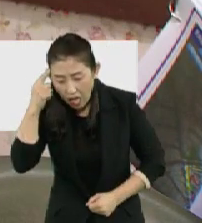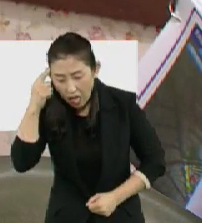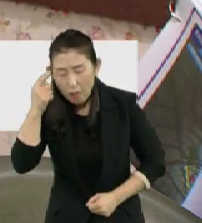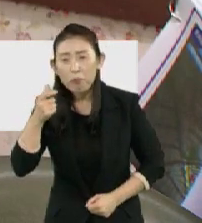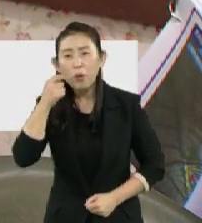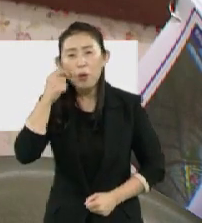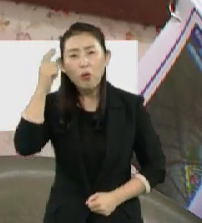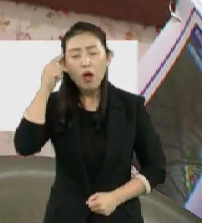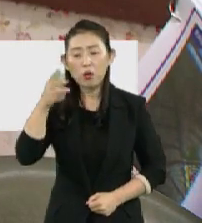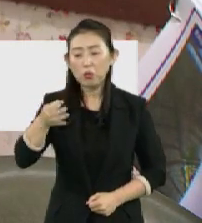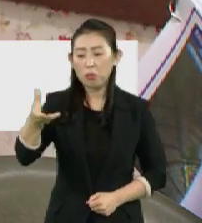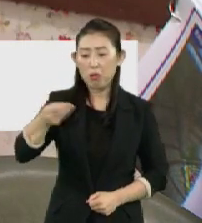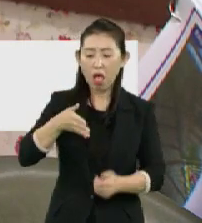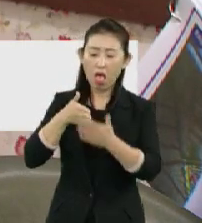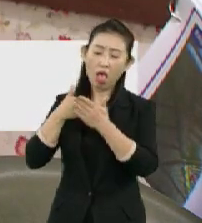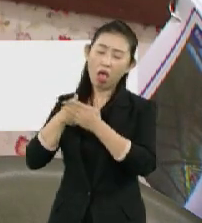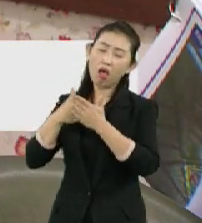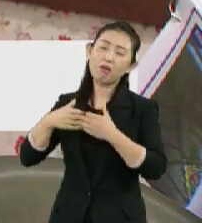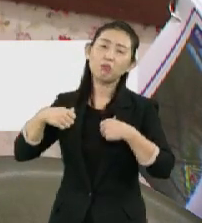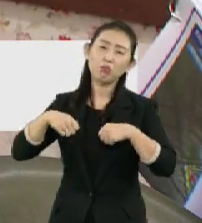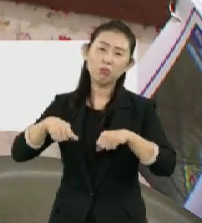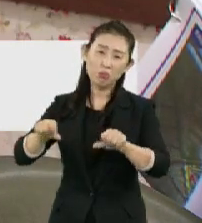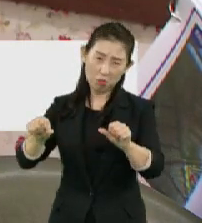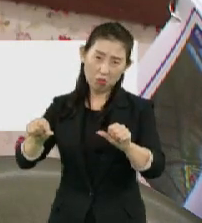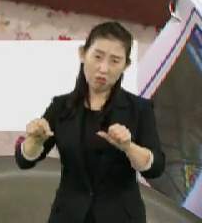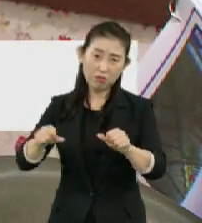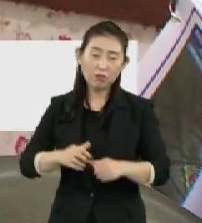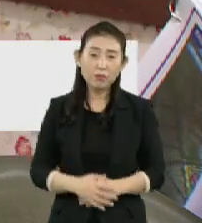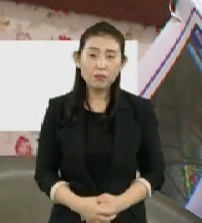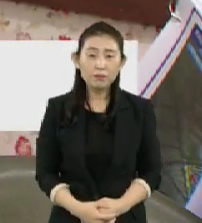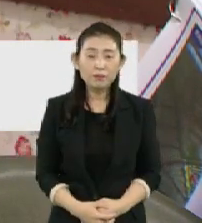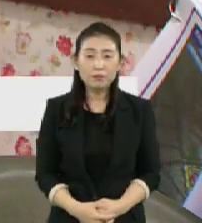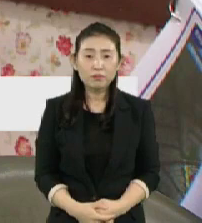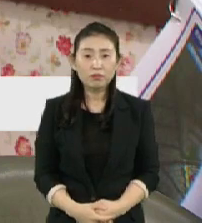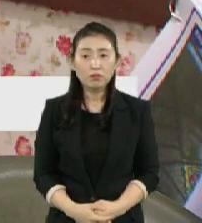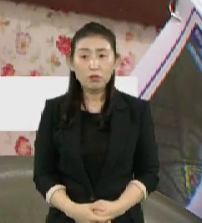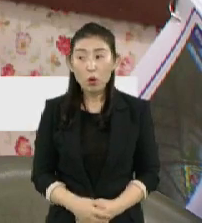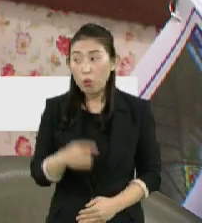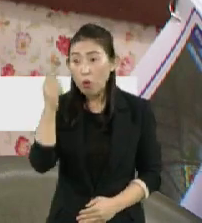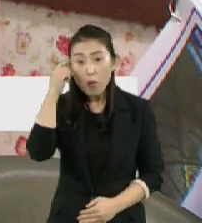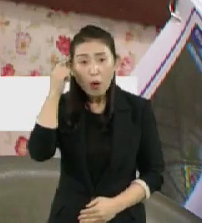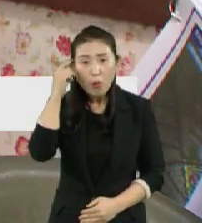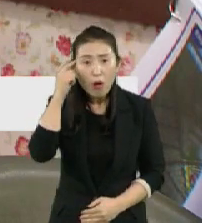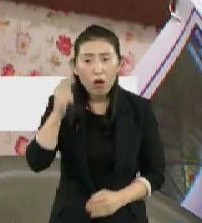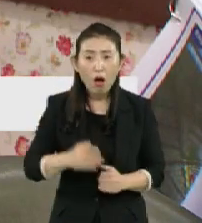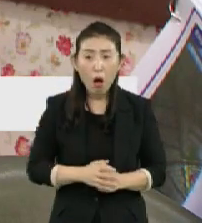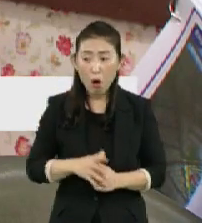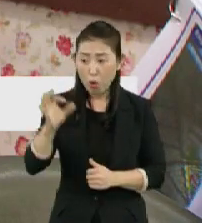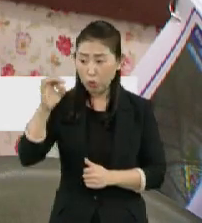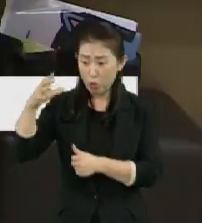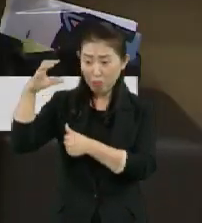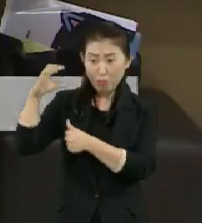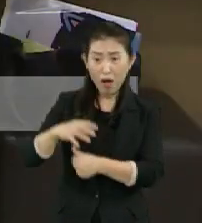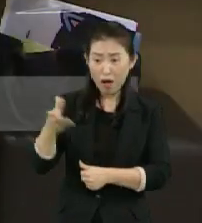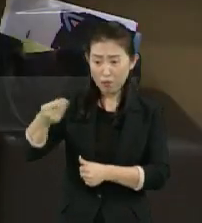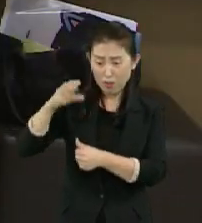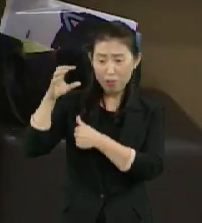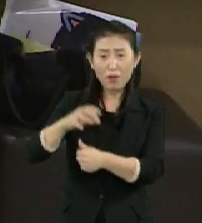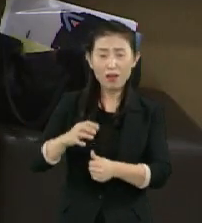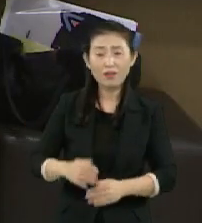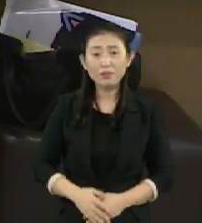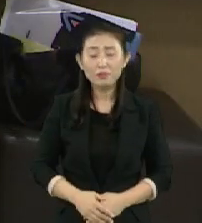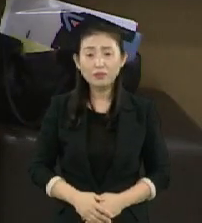못하고 그냥 포기하는 경우가 있었습니다. 왜 그렇게 된 거죠? 대출 규제 때문에.